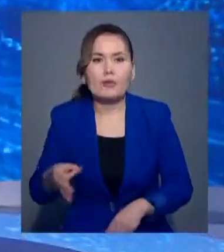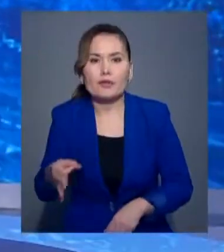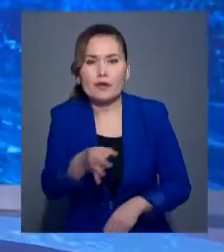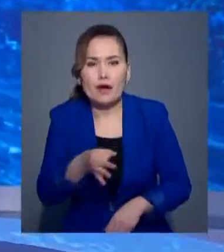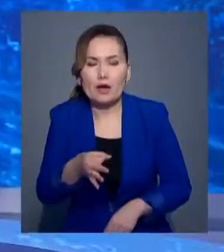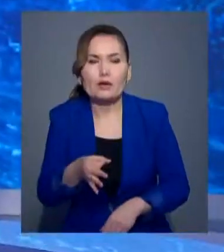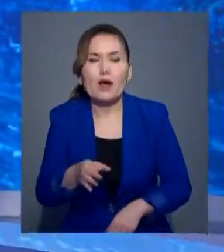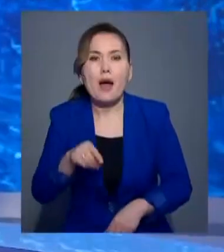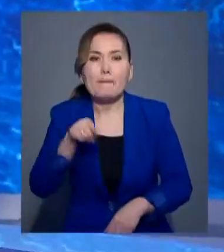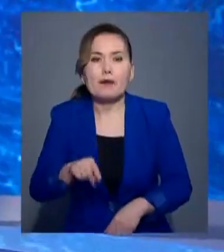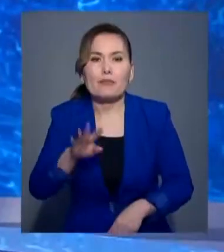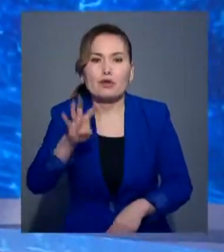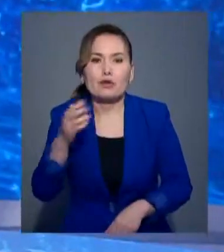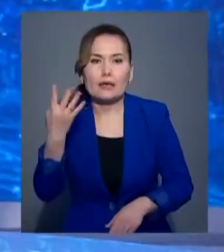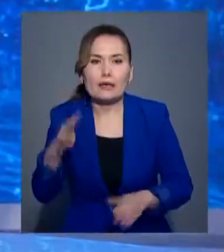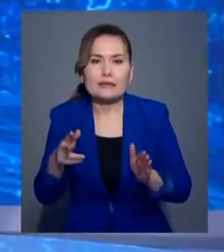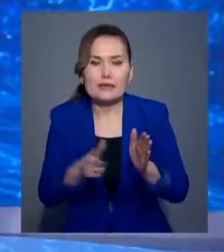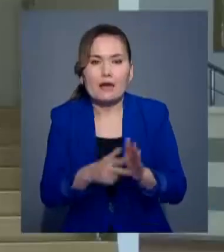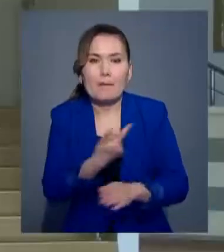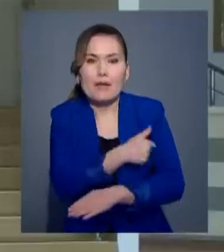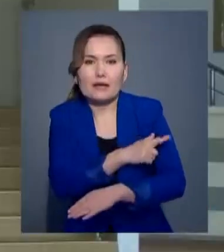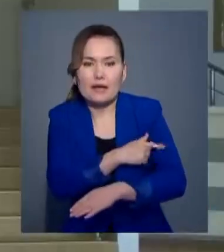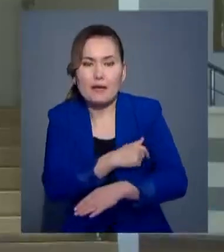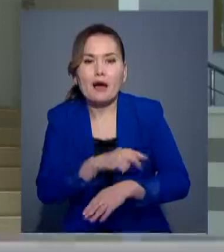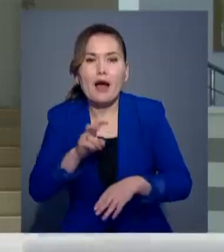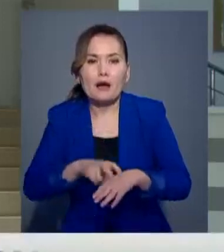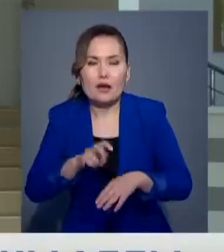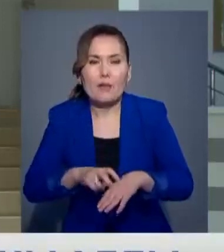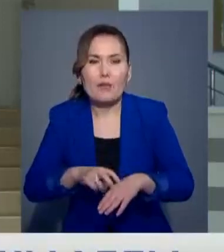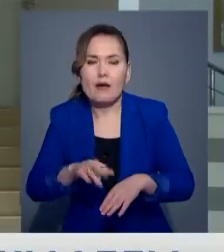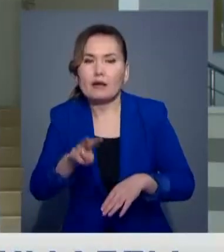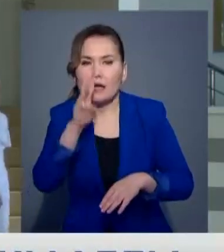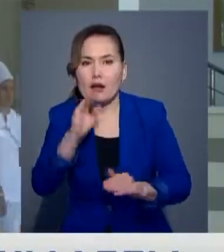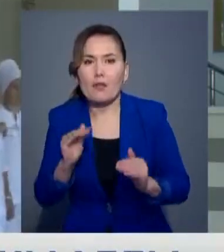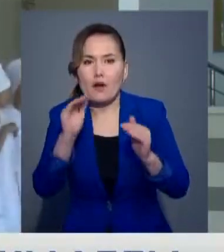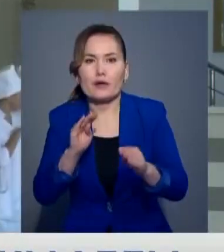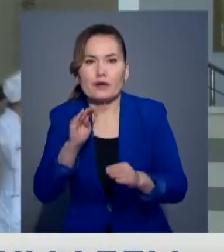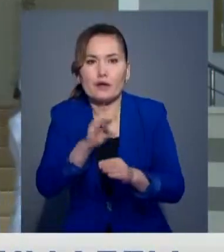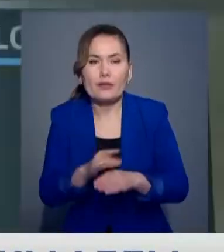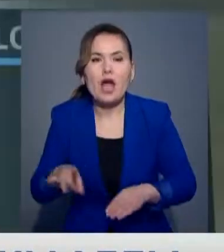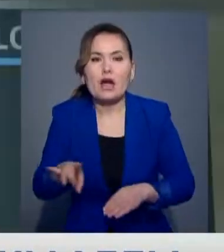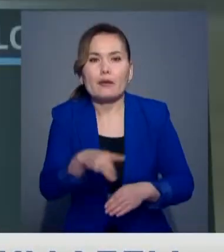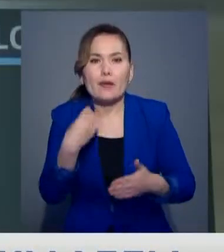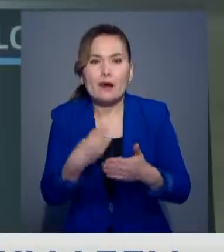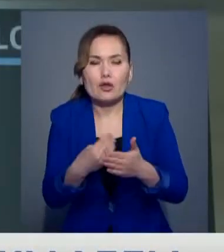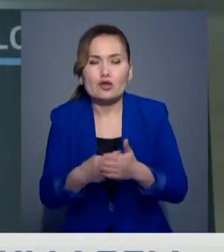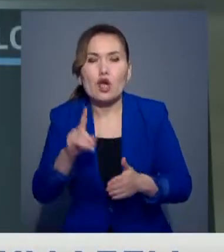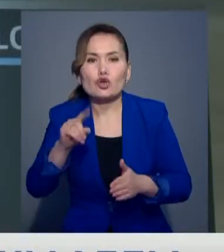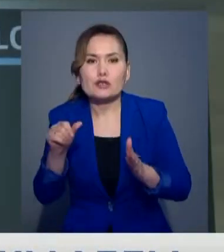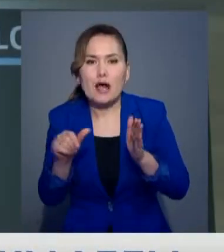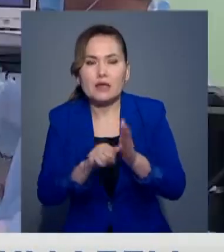Алматы облысында 1448 медицина қызметкері үстемақы алды. Бұл мақсатқа республикалық